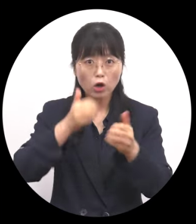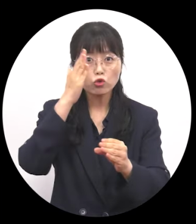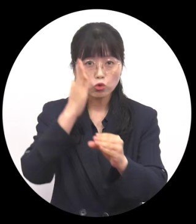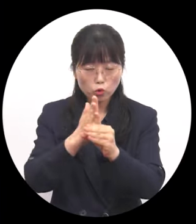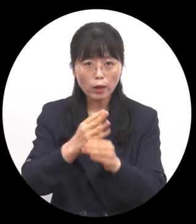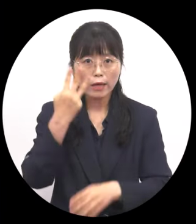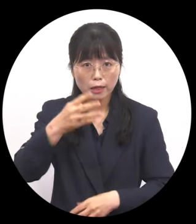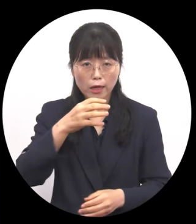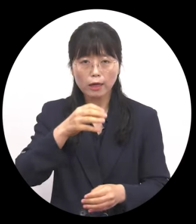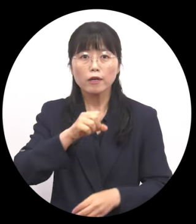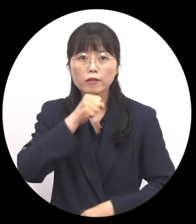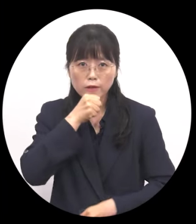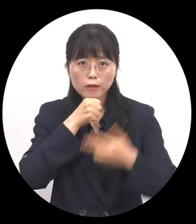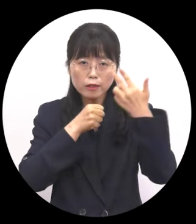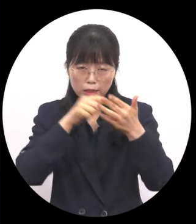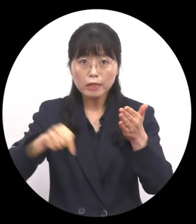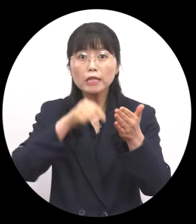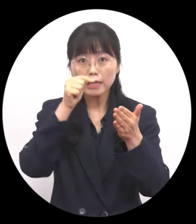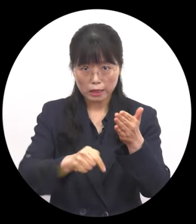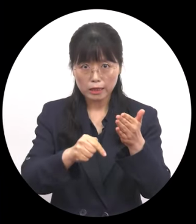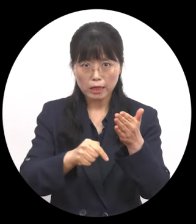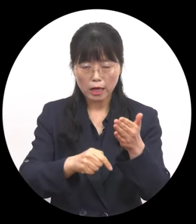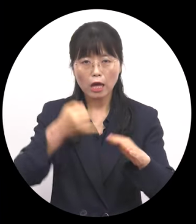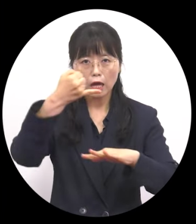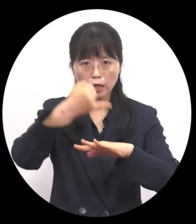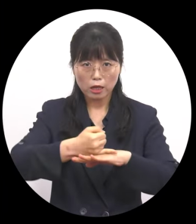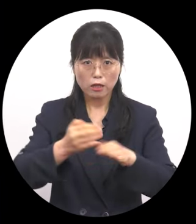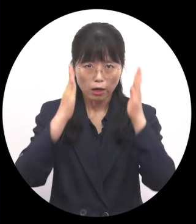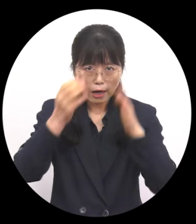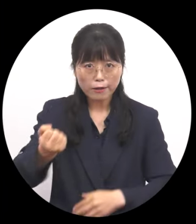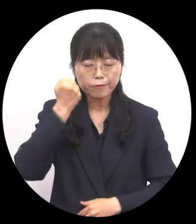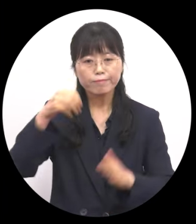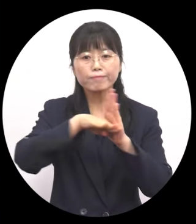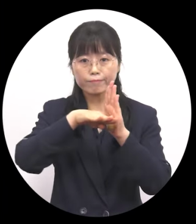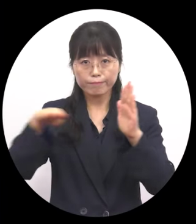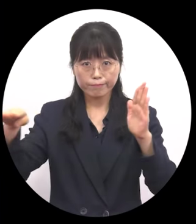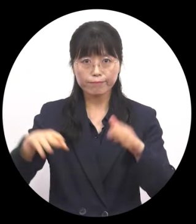3개 영역 등급합 7 이내가 수능 최저학력 기준입니다.